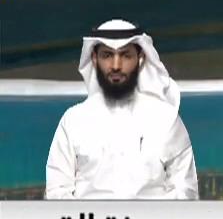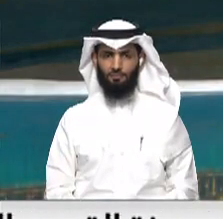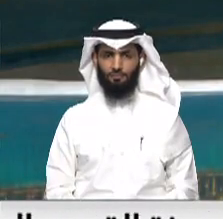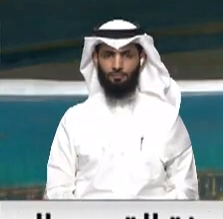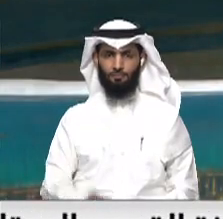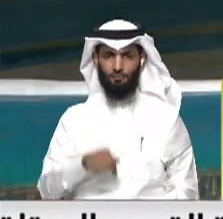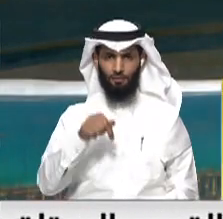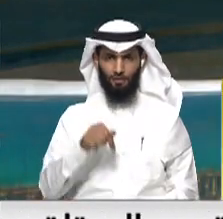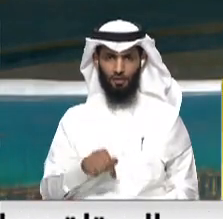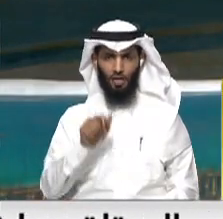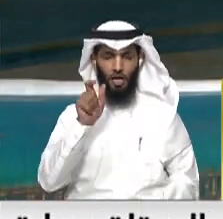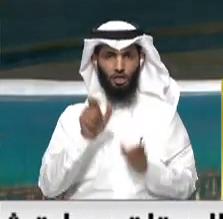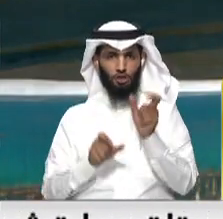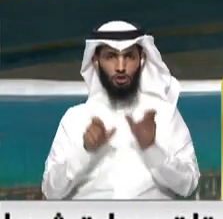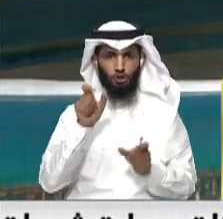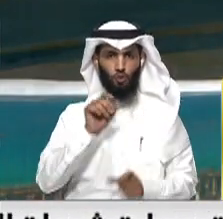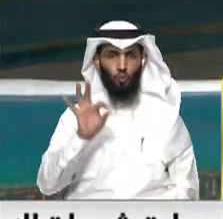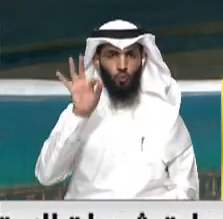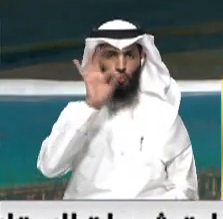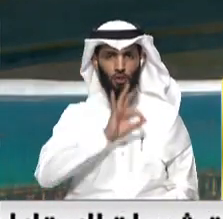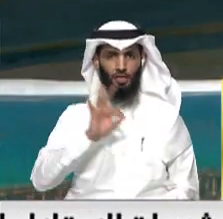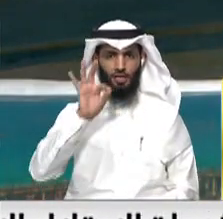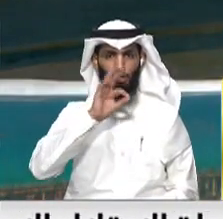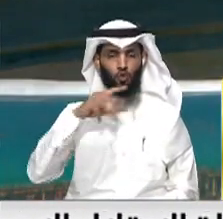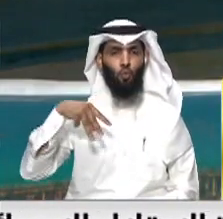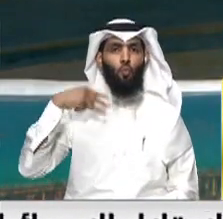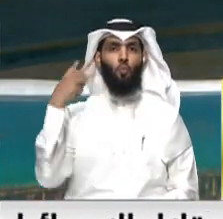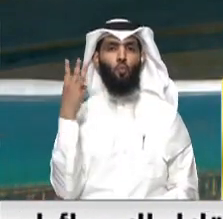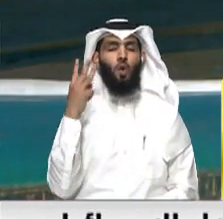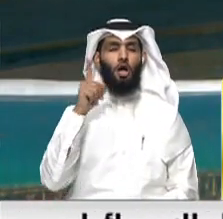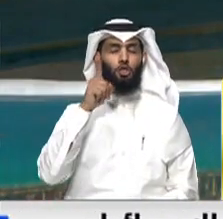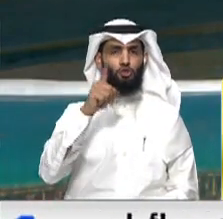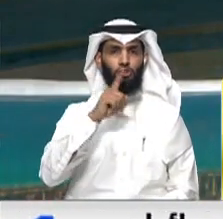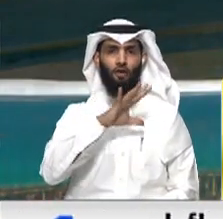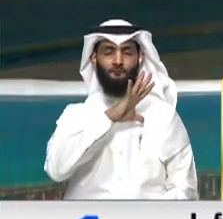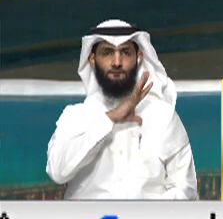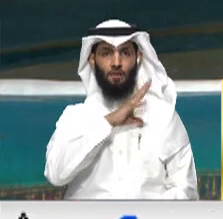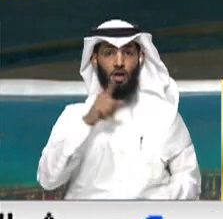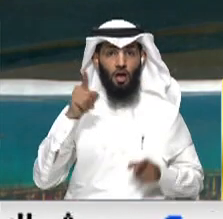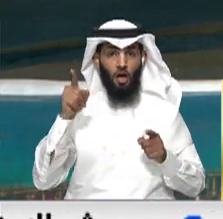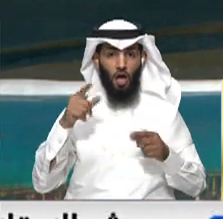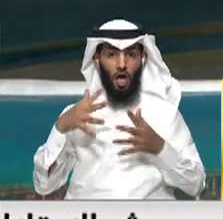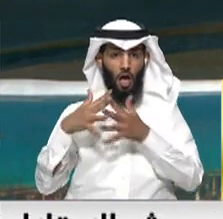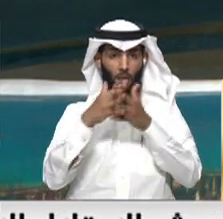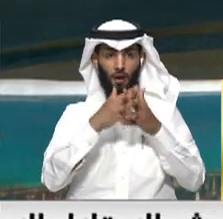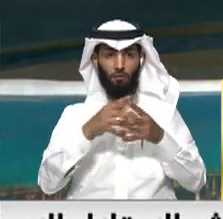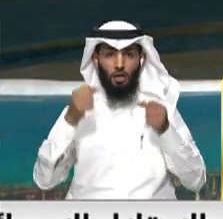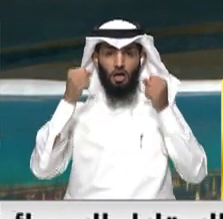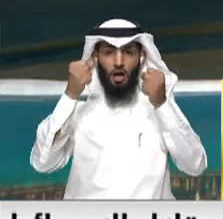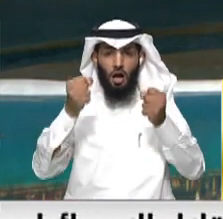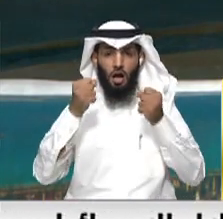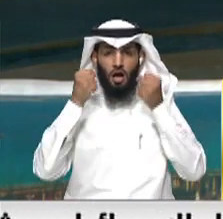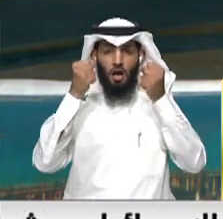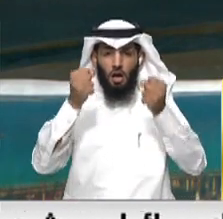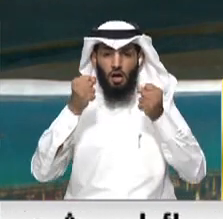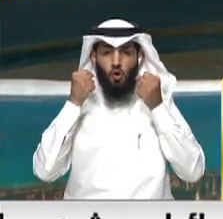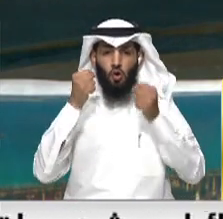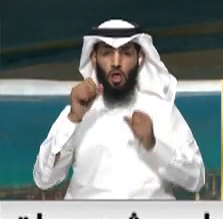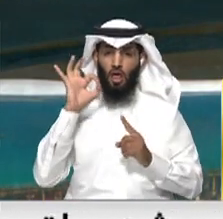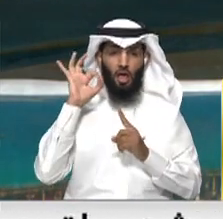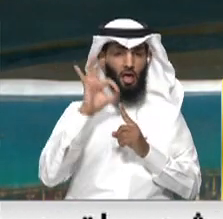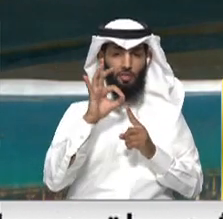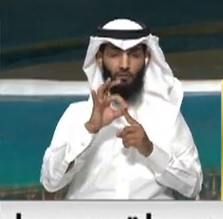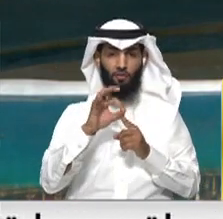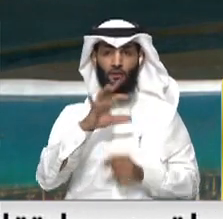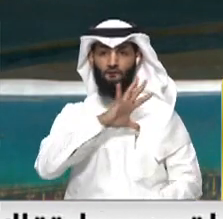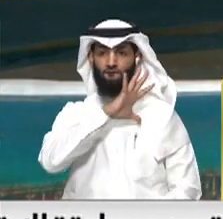تظاهر ناشطون في العاصمة الأمريكية واشنطن للمطالبة بإنهاء العدوان الإسرائيلي على قطاع غزة، واحتشد